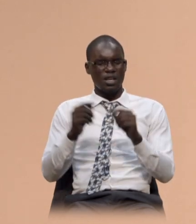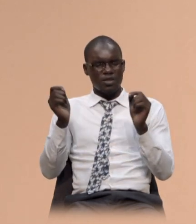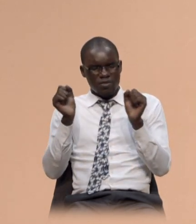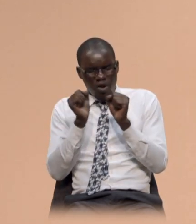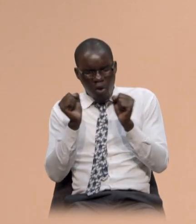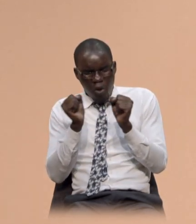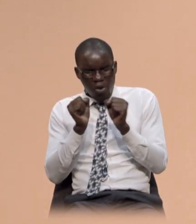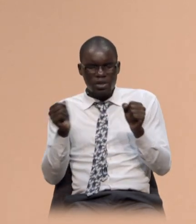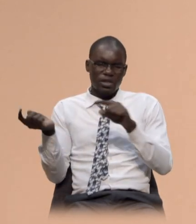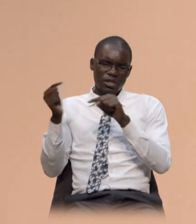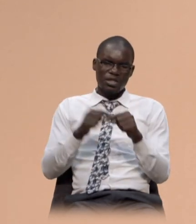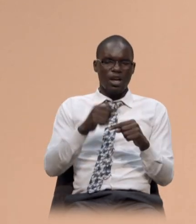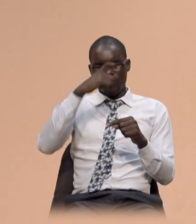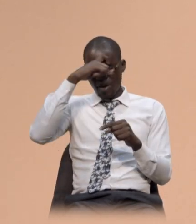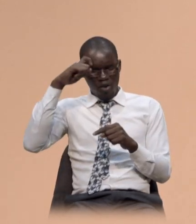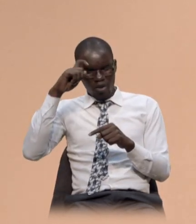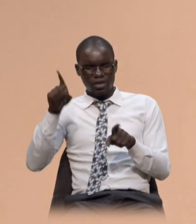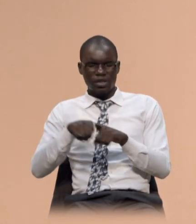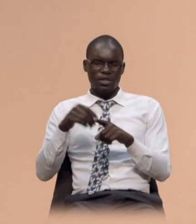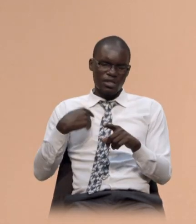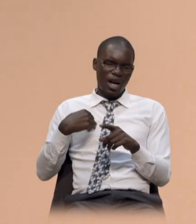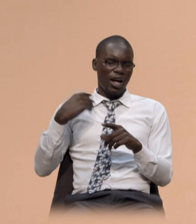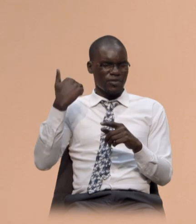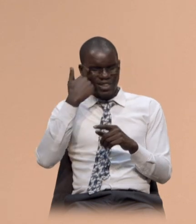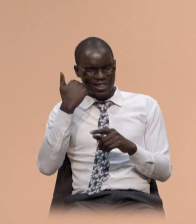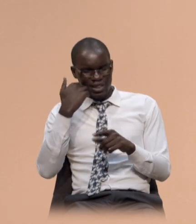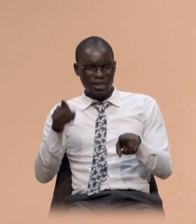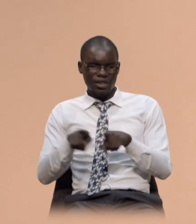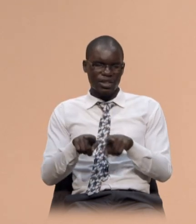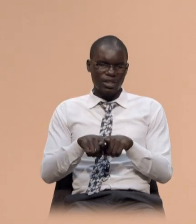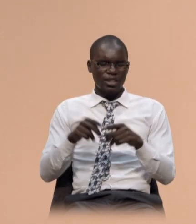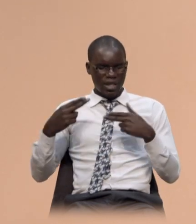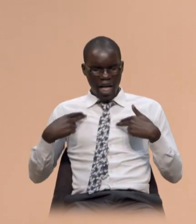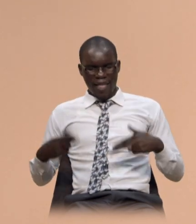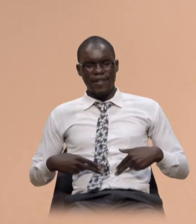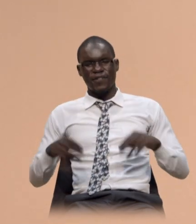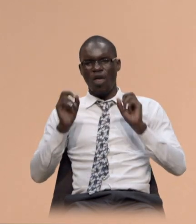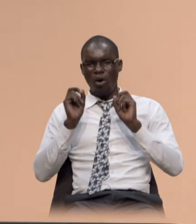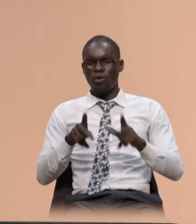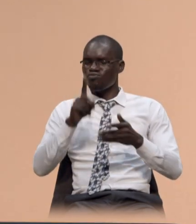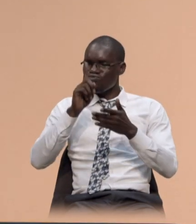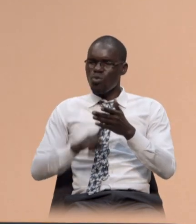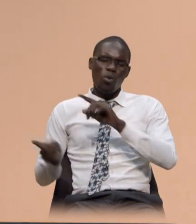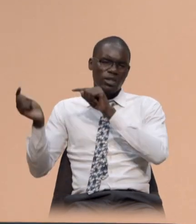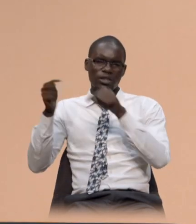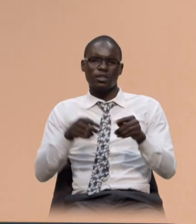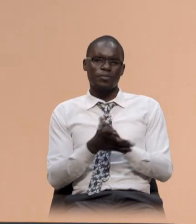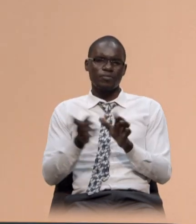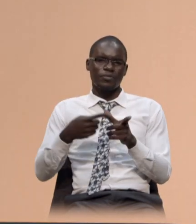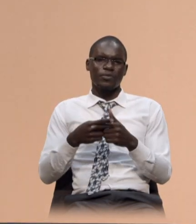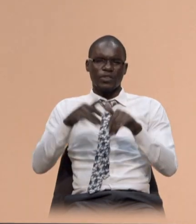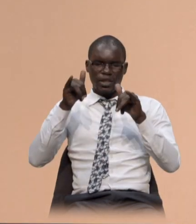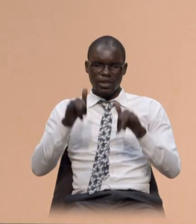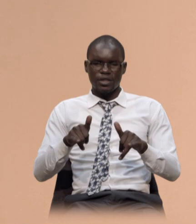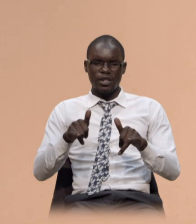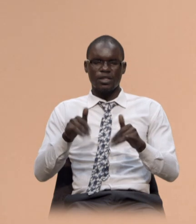come nothing, come adversity and wealth, come everything, anytime, come whatever come, he will still